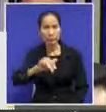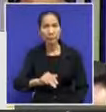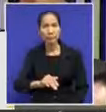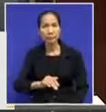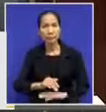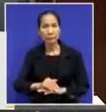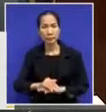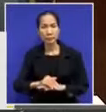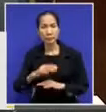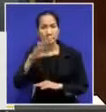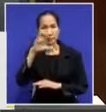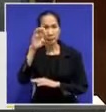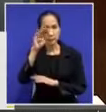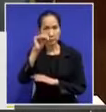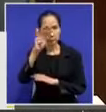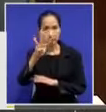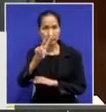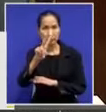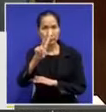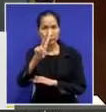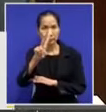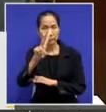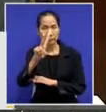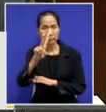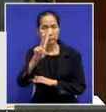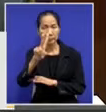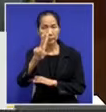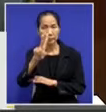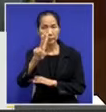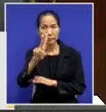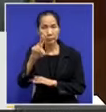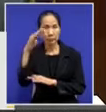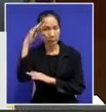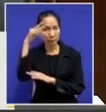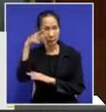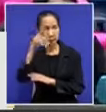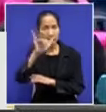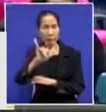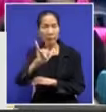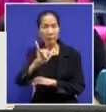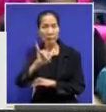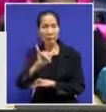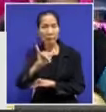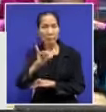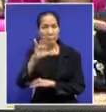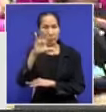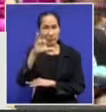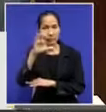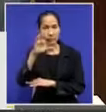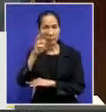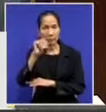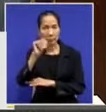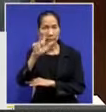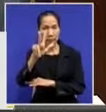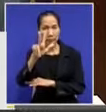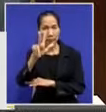ะ 542นายสิริพงษ์รัศมี พลเอกประยุทธ์จันทร์โอชาครับ 543